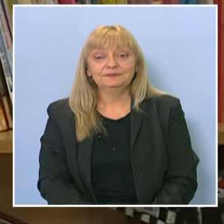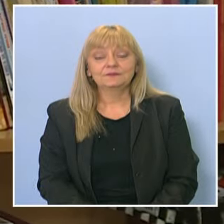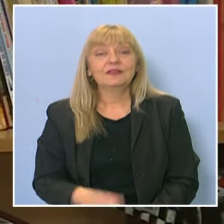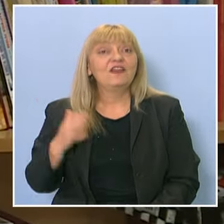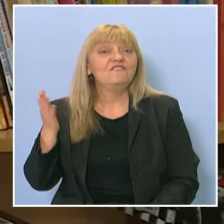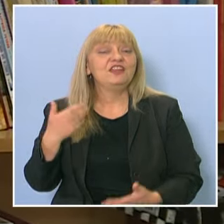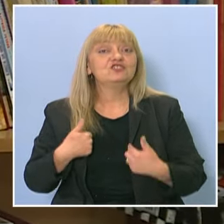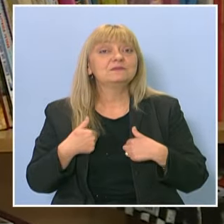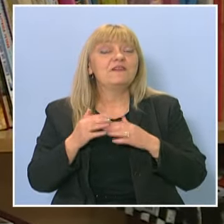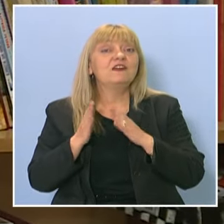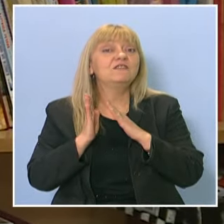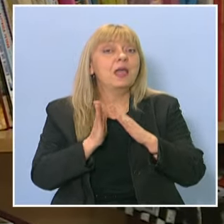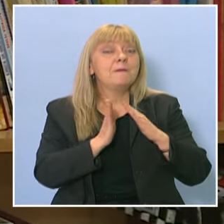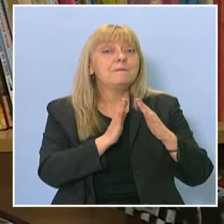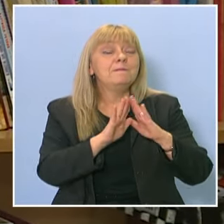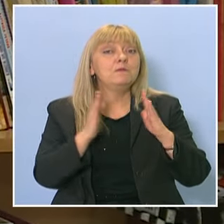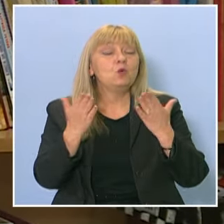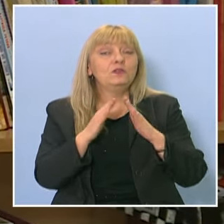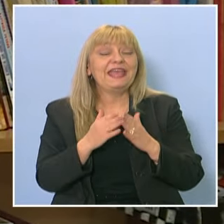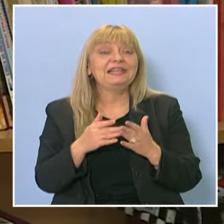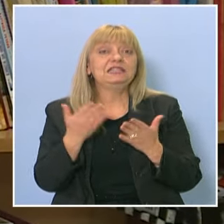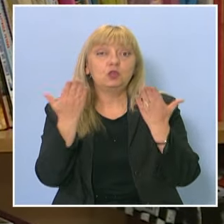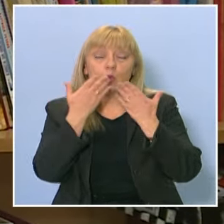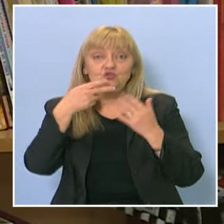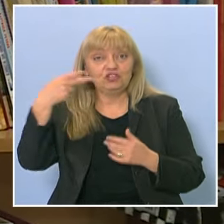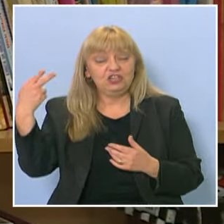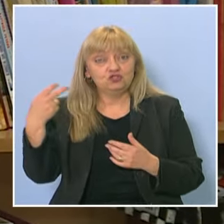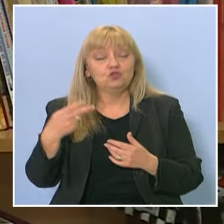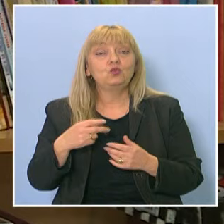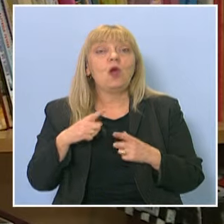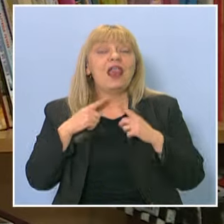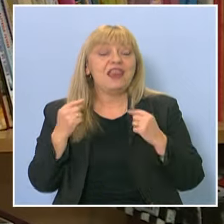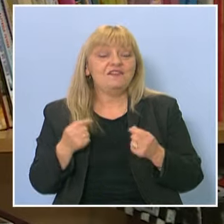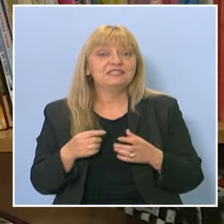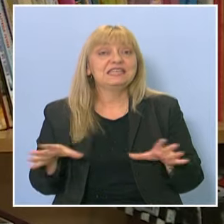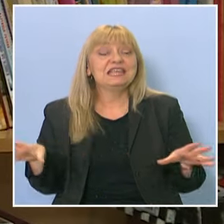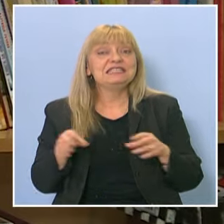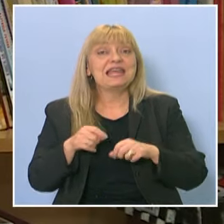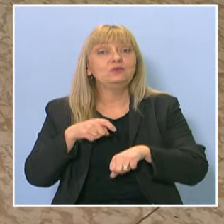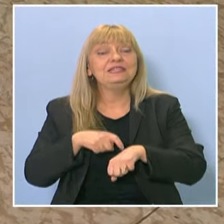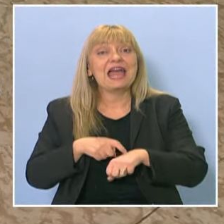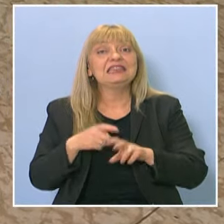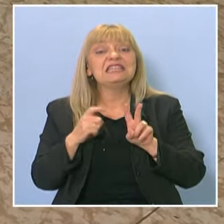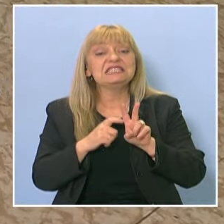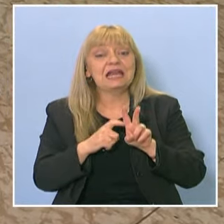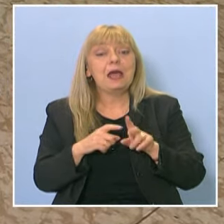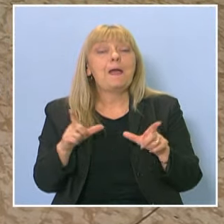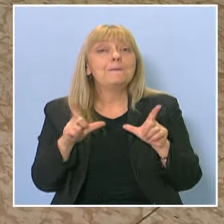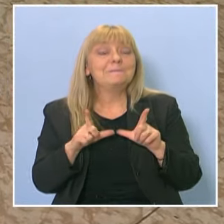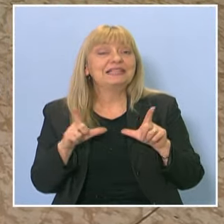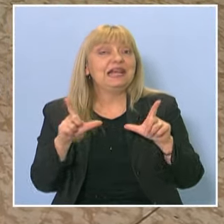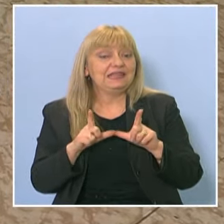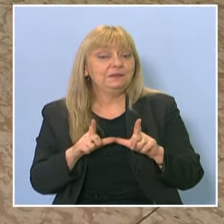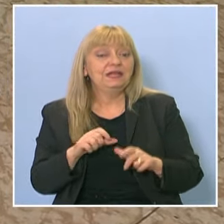Вече сме в библиотеката на Средно училище Васил Левски във Вълчи дол, заедно с Диана Царибродска, Магдалена